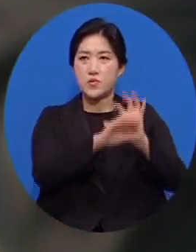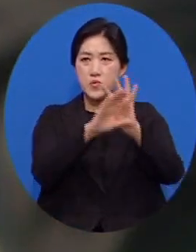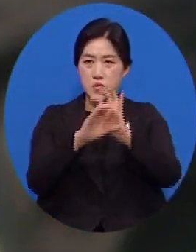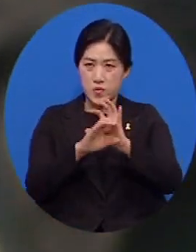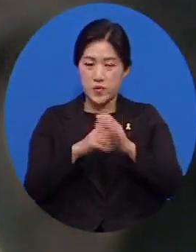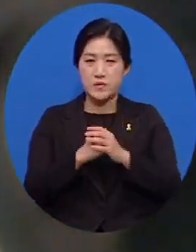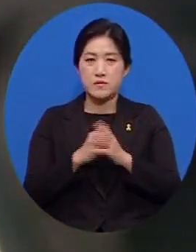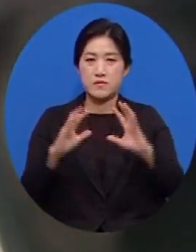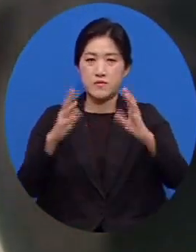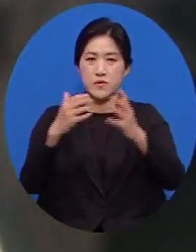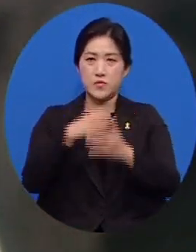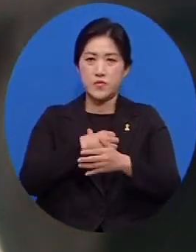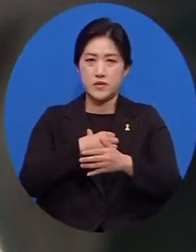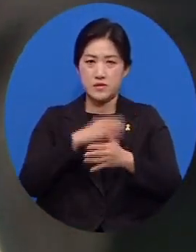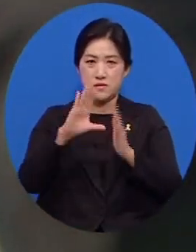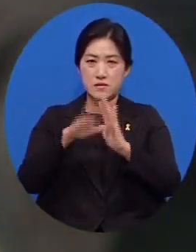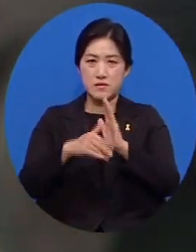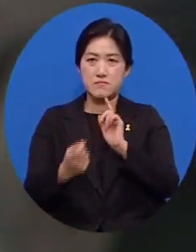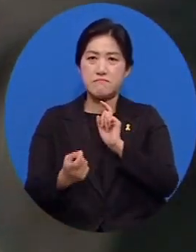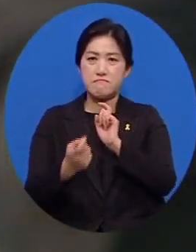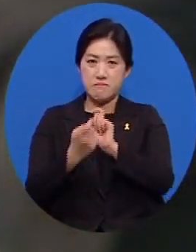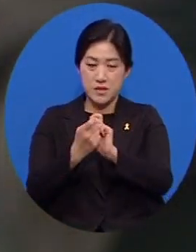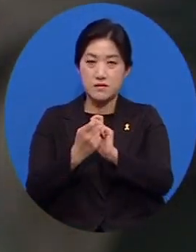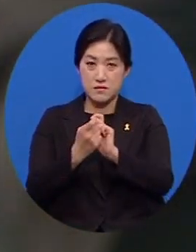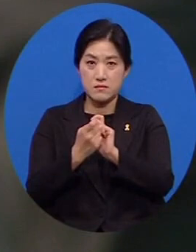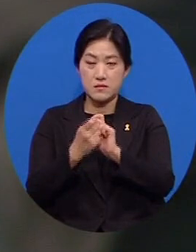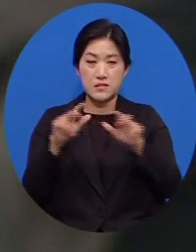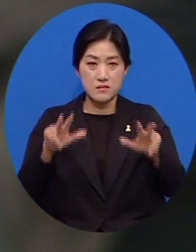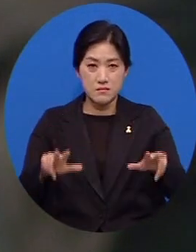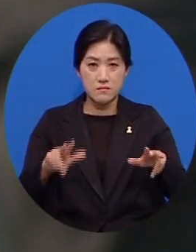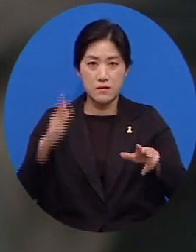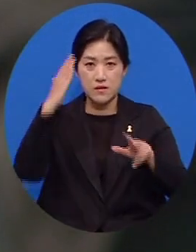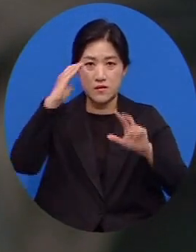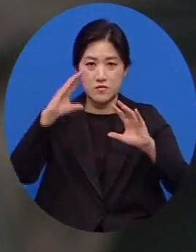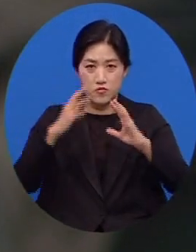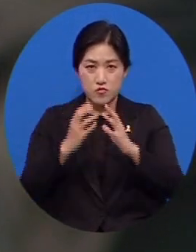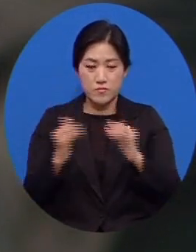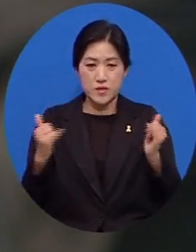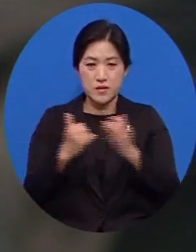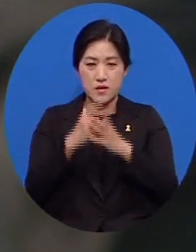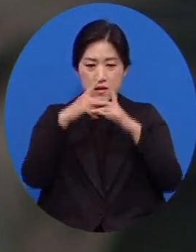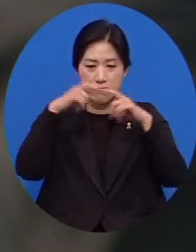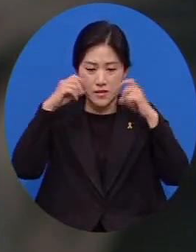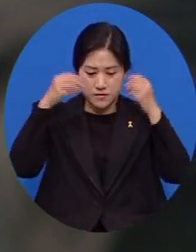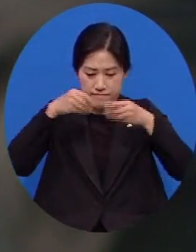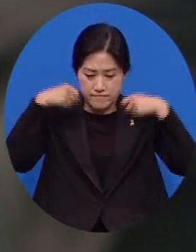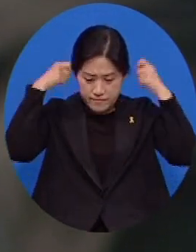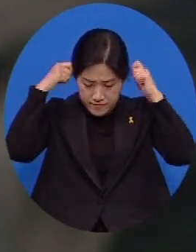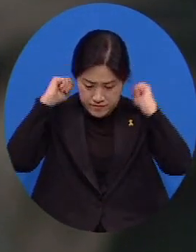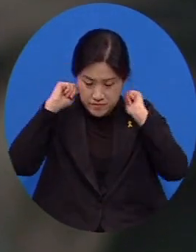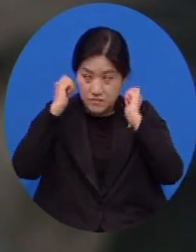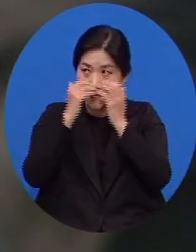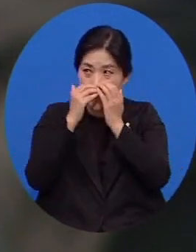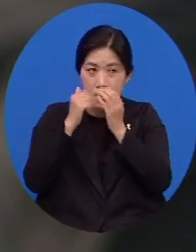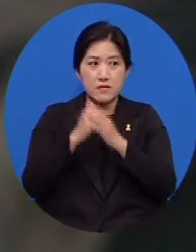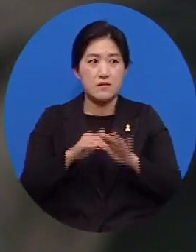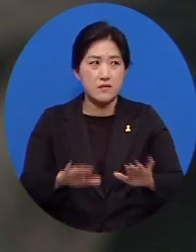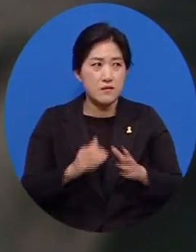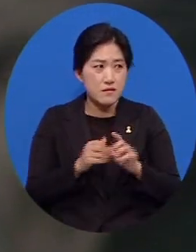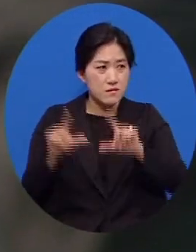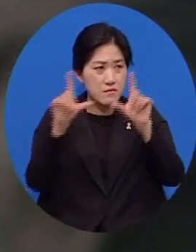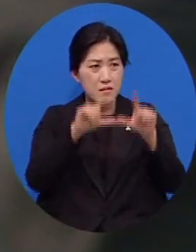코로나19라는 국가적 위기 상황 속에서 우리 국민들은 마스크에 얼굴을 묻고 일상의